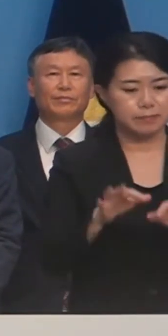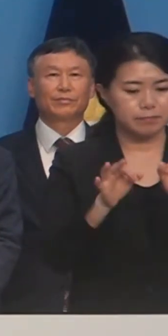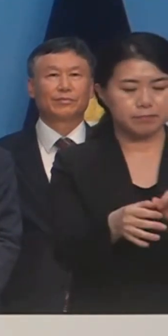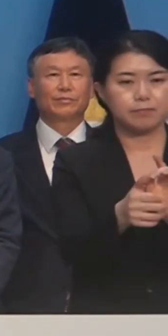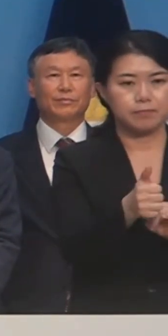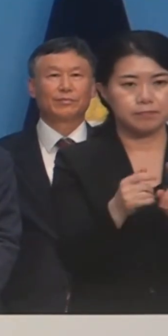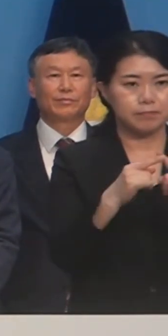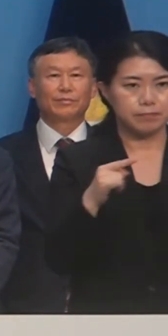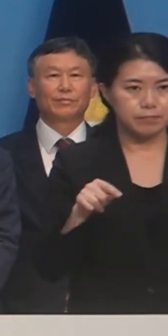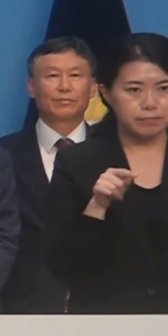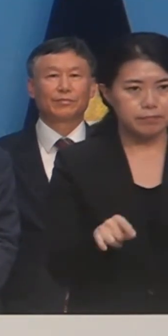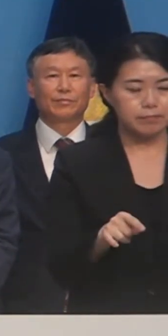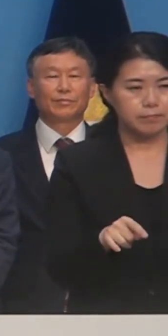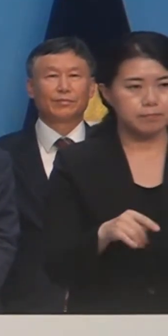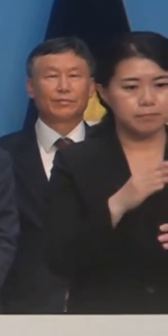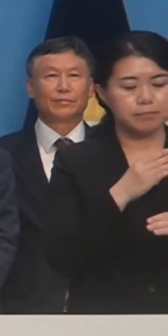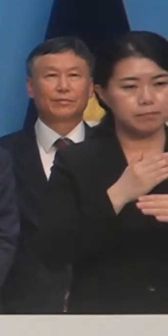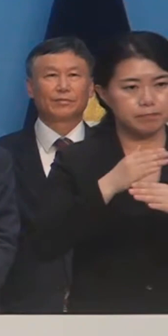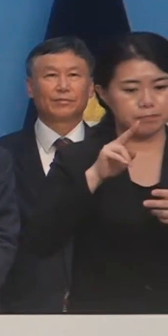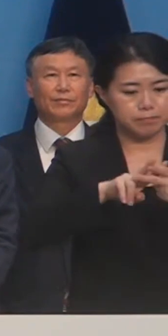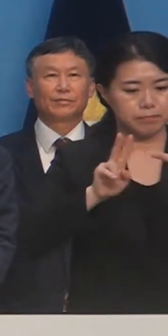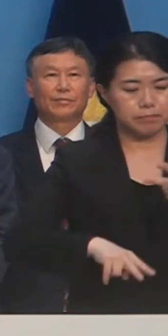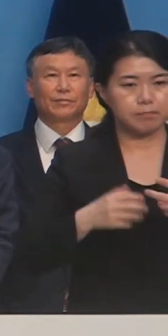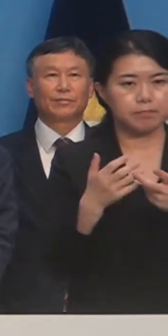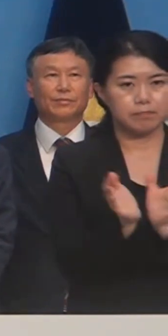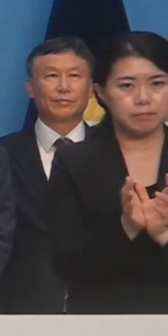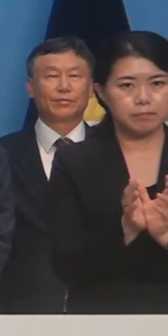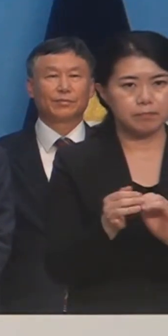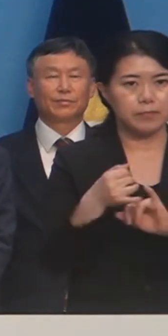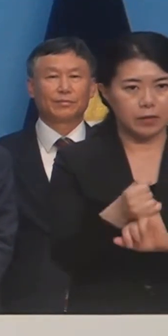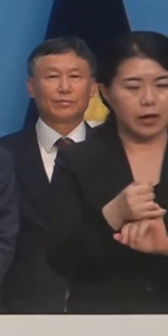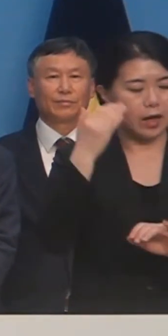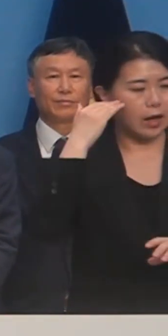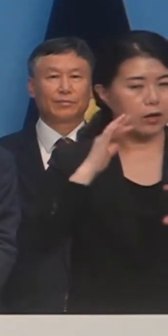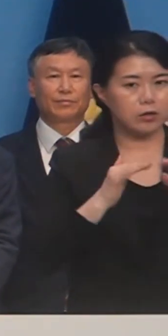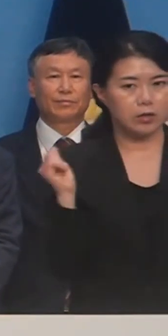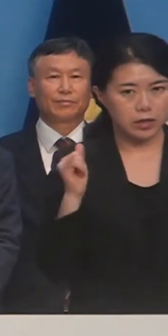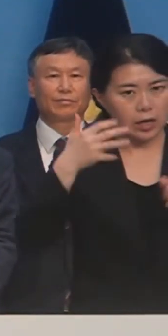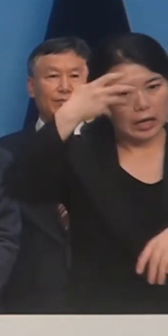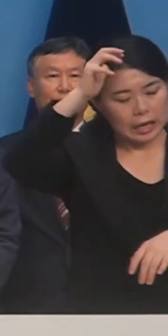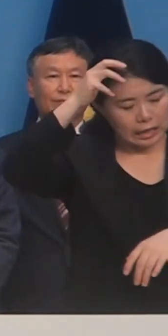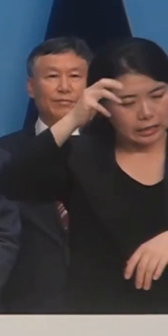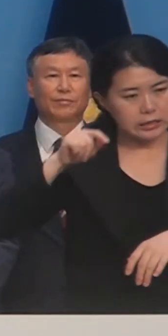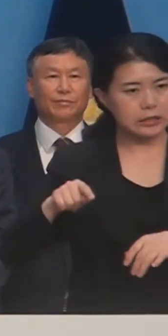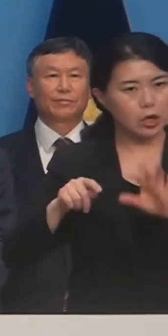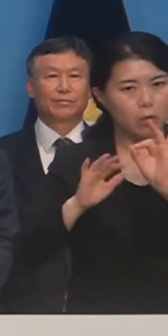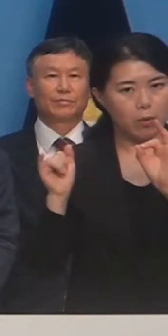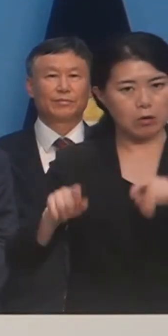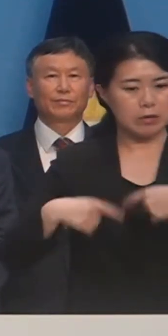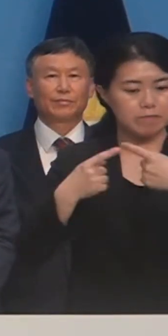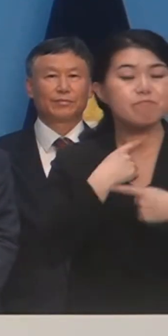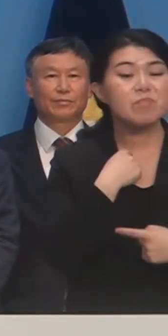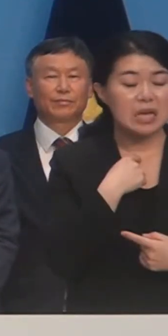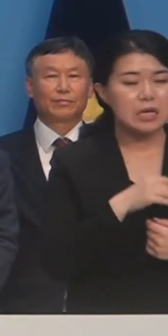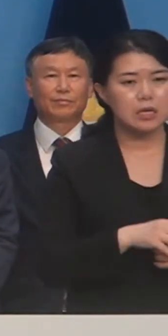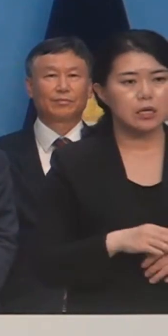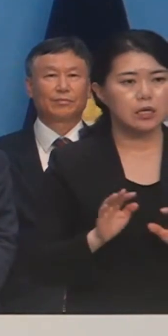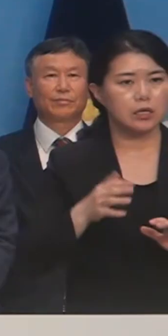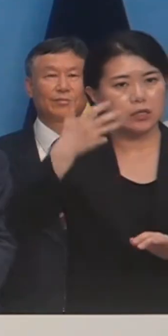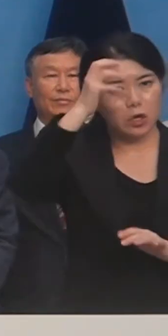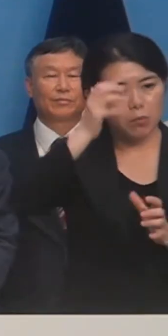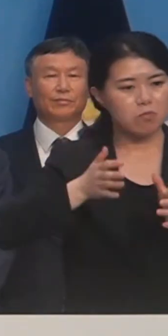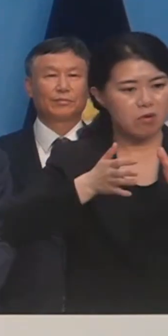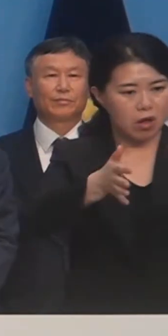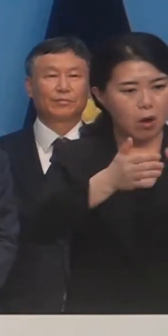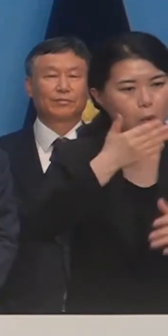김문수 캠프의 공화당 필승 한인팀 10명이 트럼프 취임식에 대대적으로 참석한 트럼프